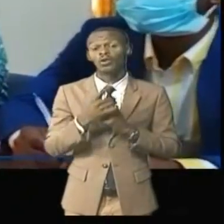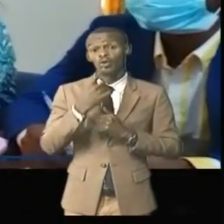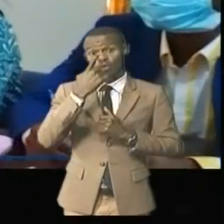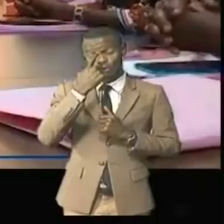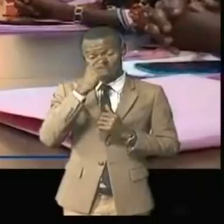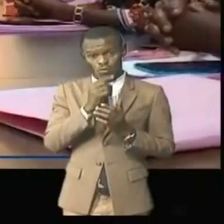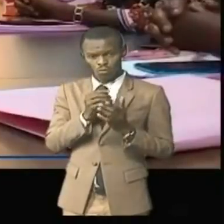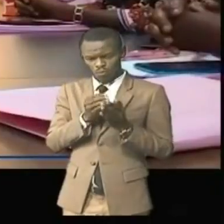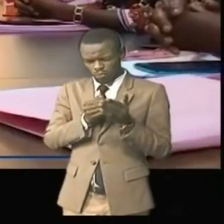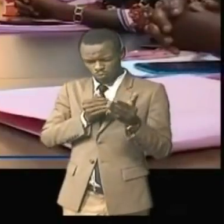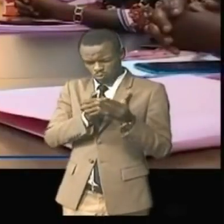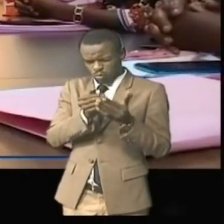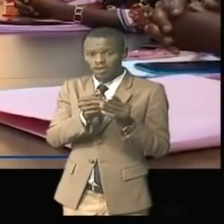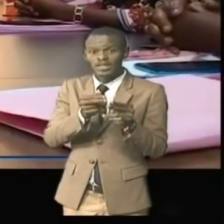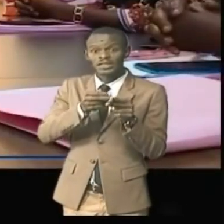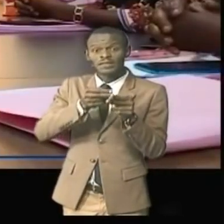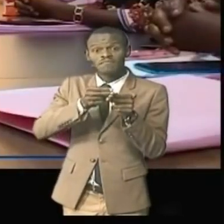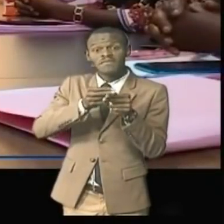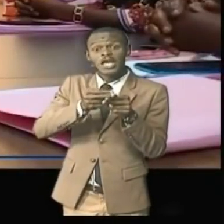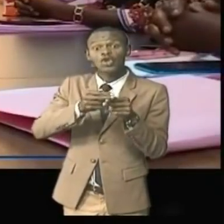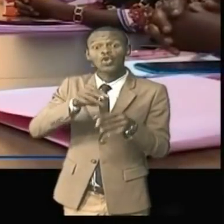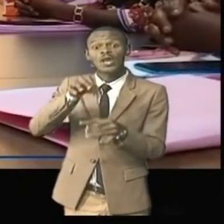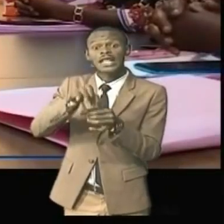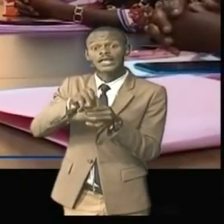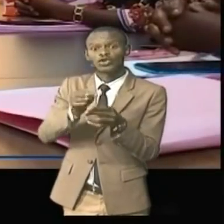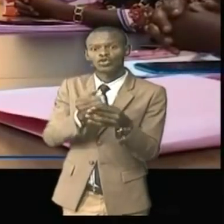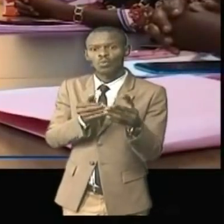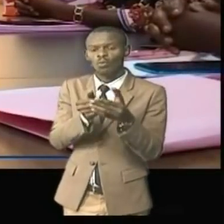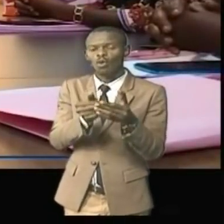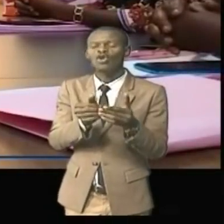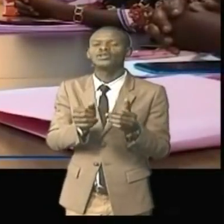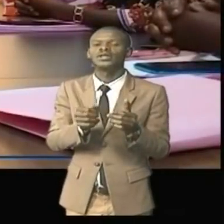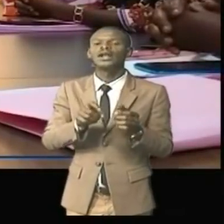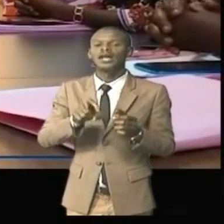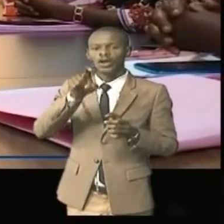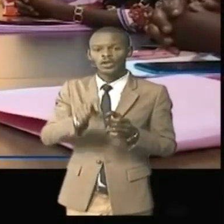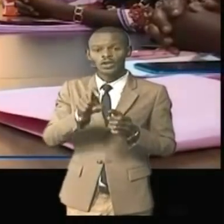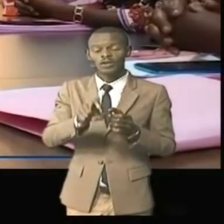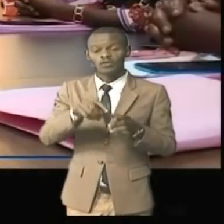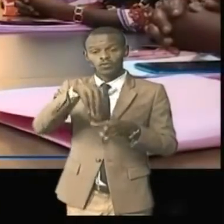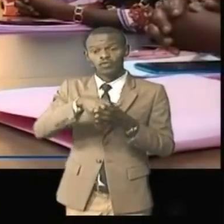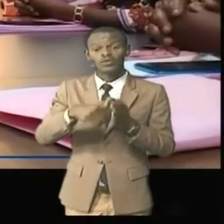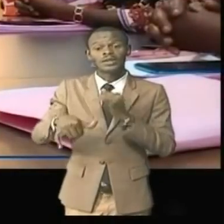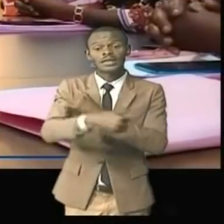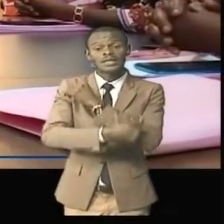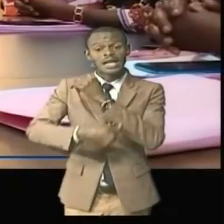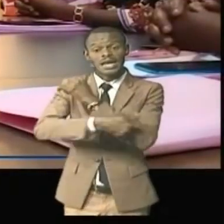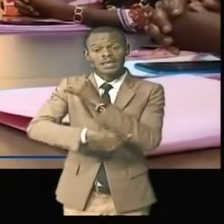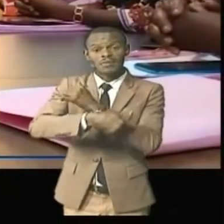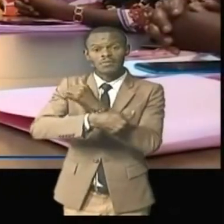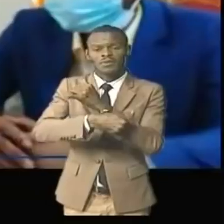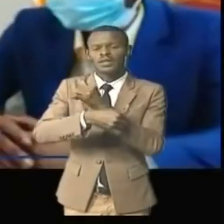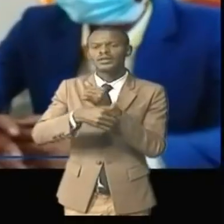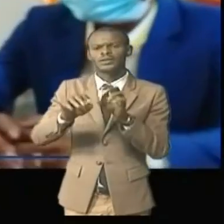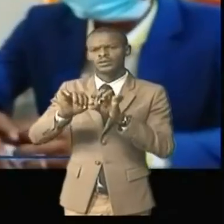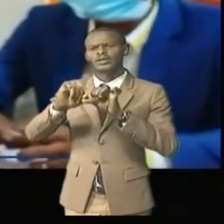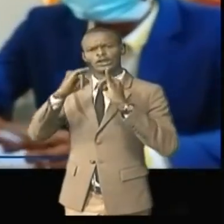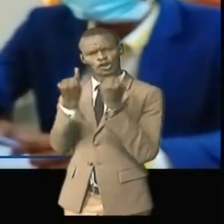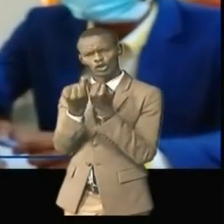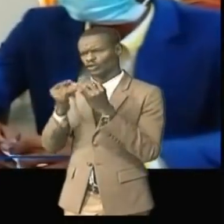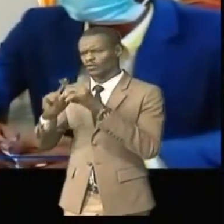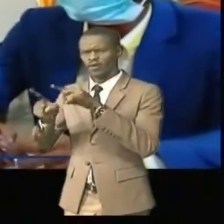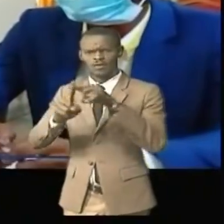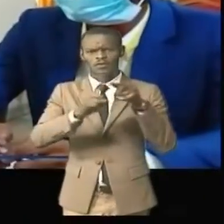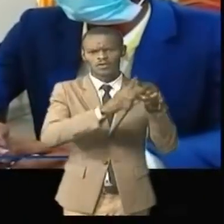en vigueur au pays qui cherche à promouvoir la participation paritaire hommes-femmes dans les institutions publiques. L'on peut